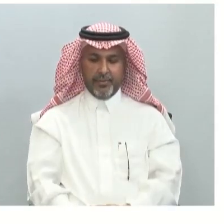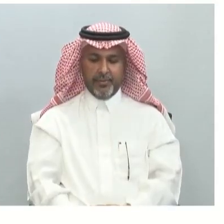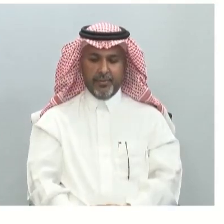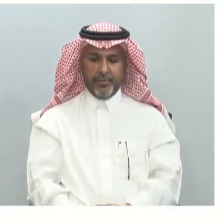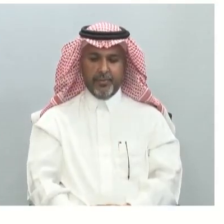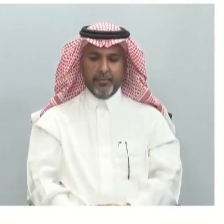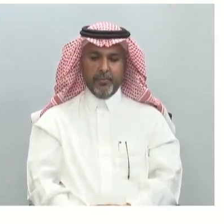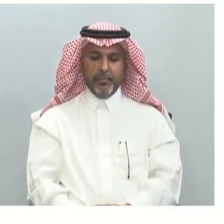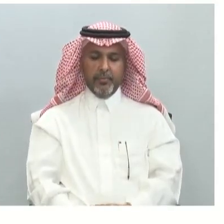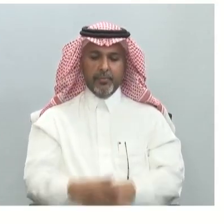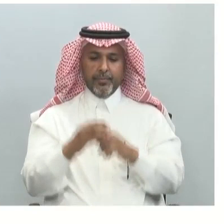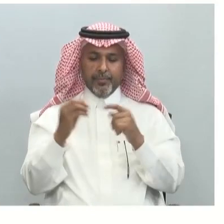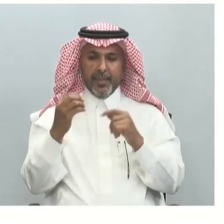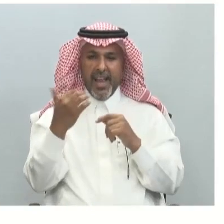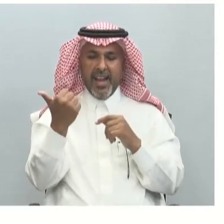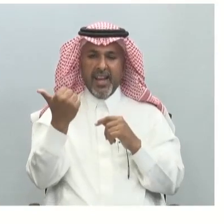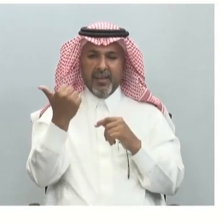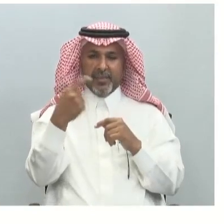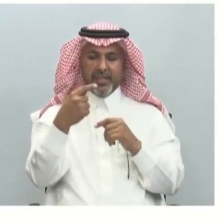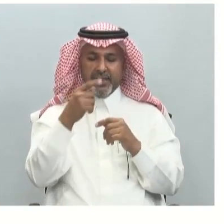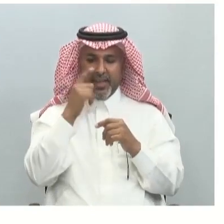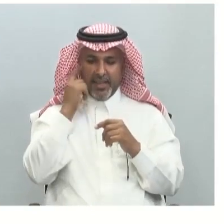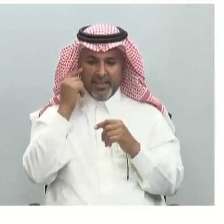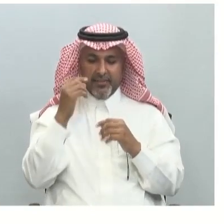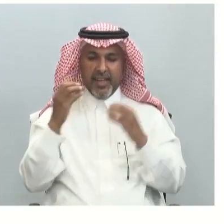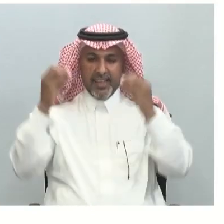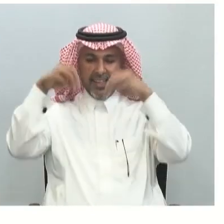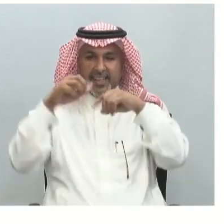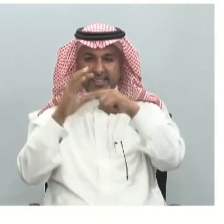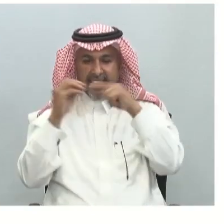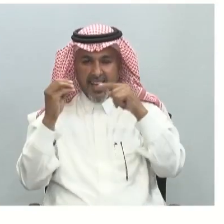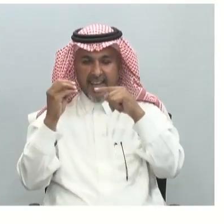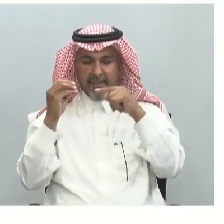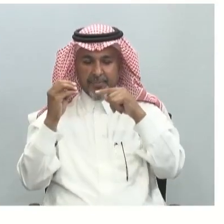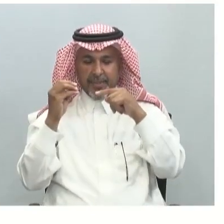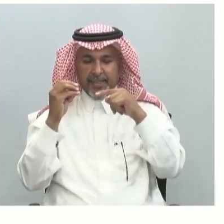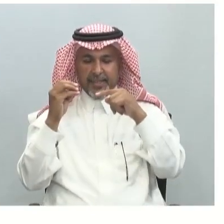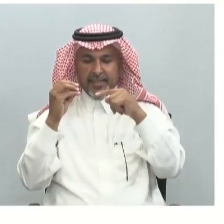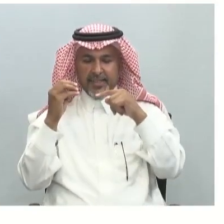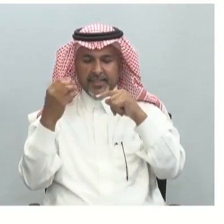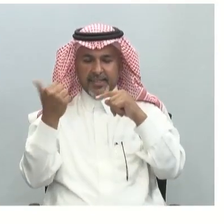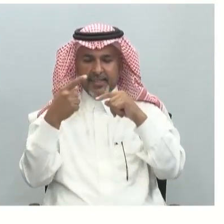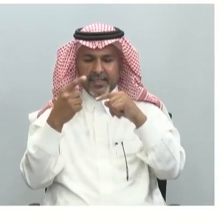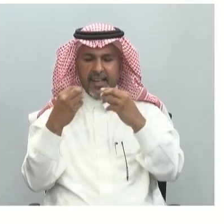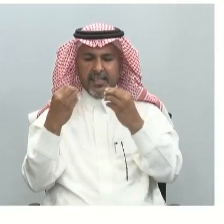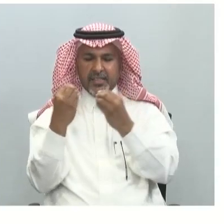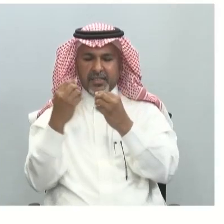طبعا هنا عندي سالب سته عشر تربيع لو جمعنا سته عشر تي تربيع للطرفين